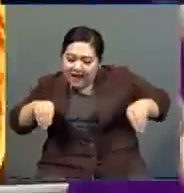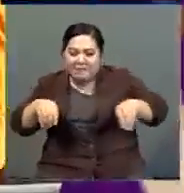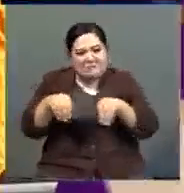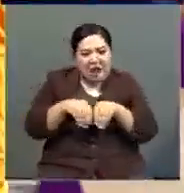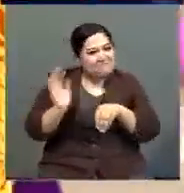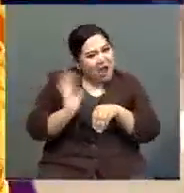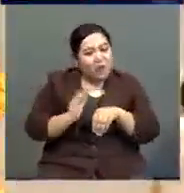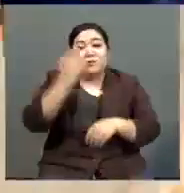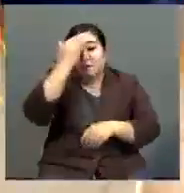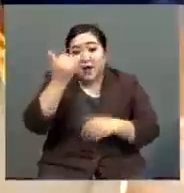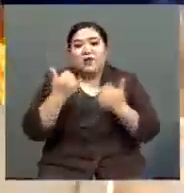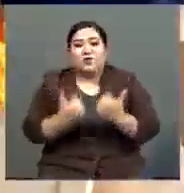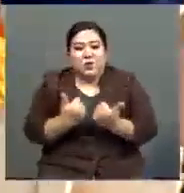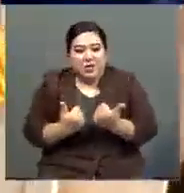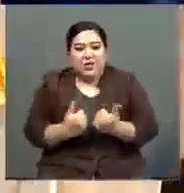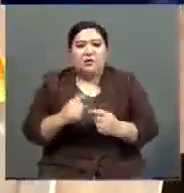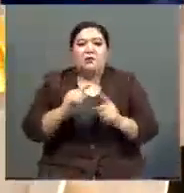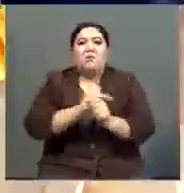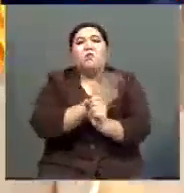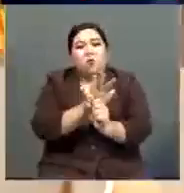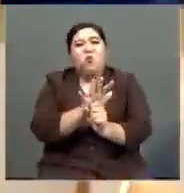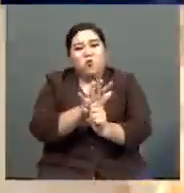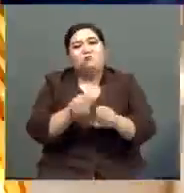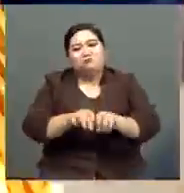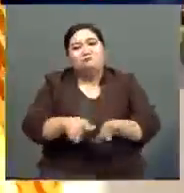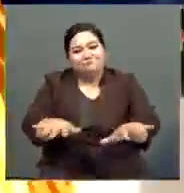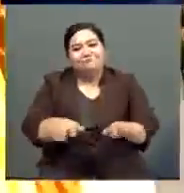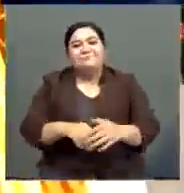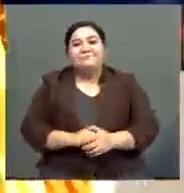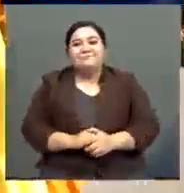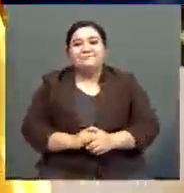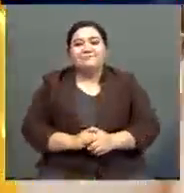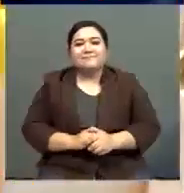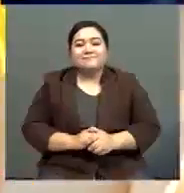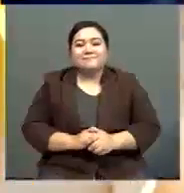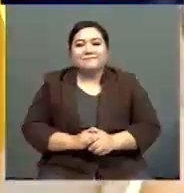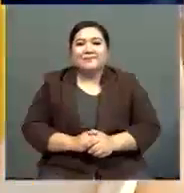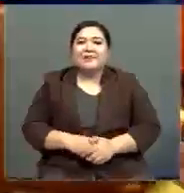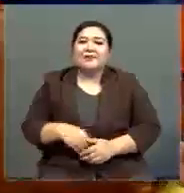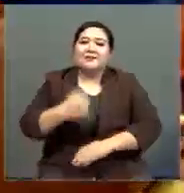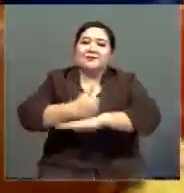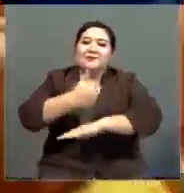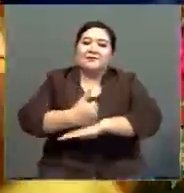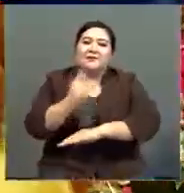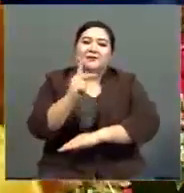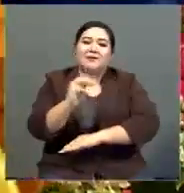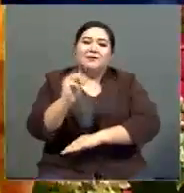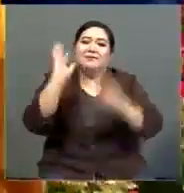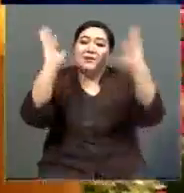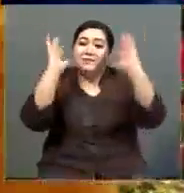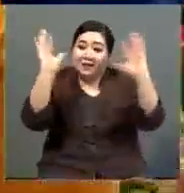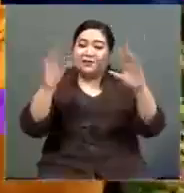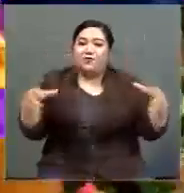างสังคมด้วยเนื่องจากช่วงนี้เป็นสถานการณ์ไวรัสโควิด-19 ค่ะโดยพลโทสรรเสริญแก้วกำเนิดอธิบดีกรมประช